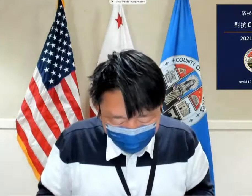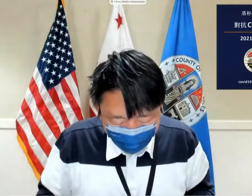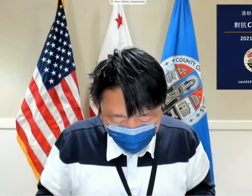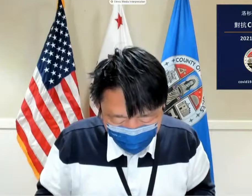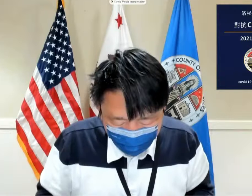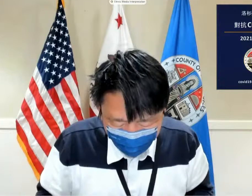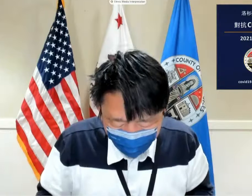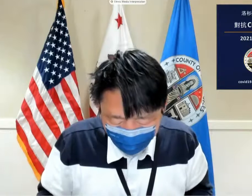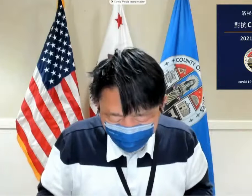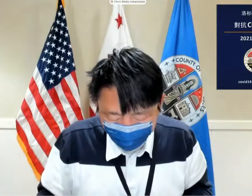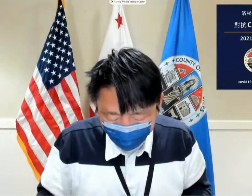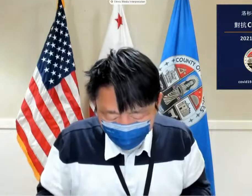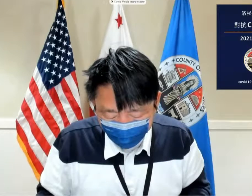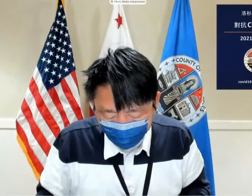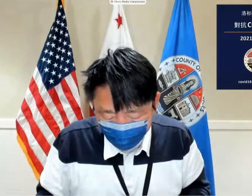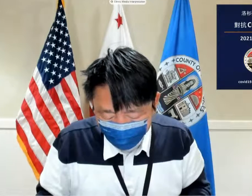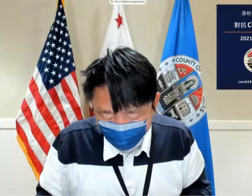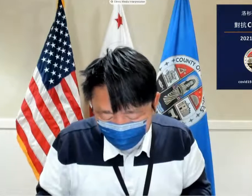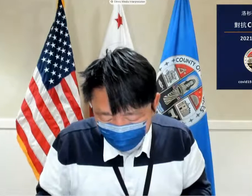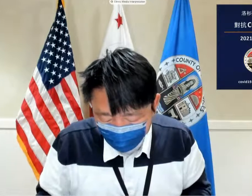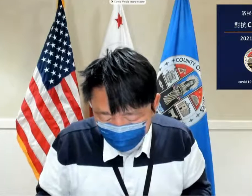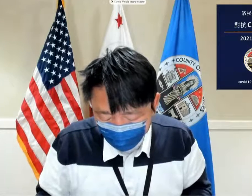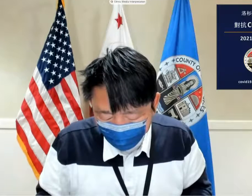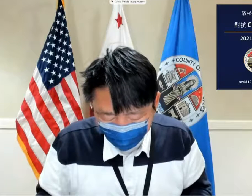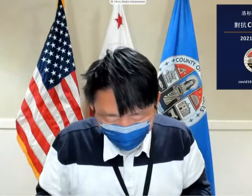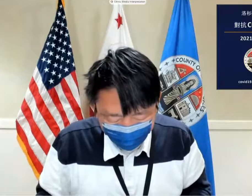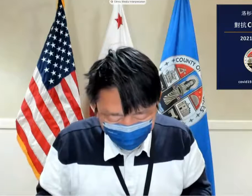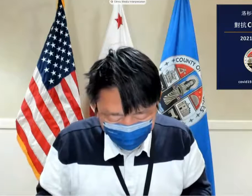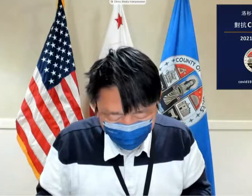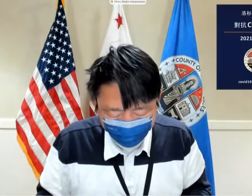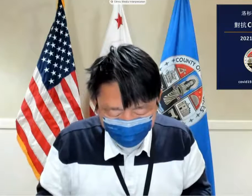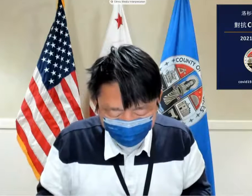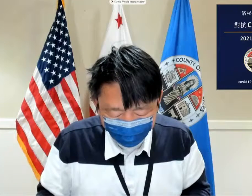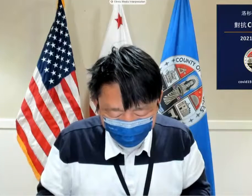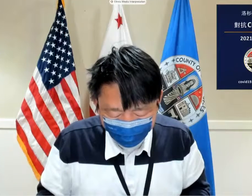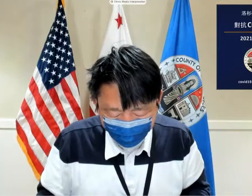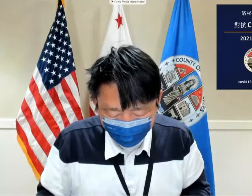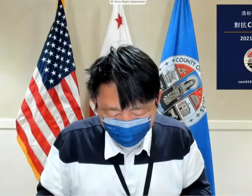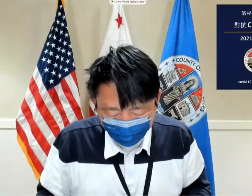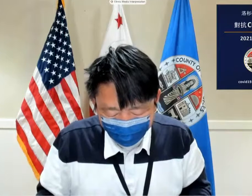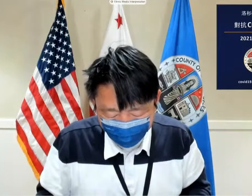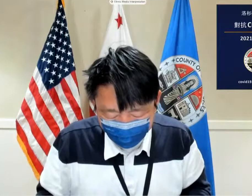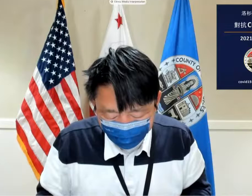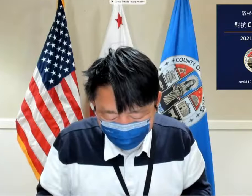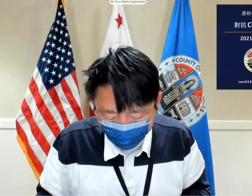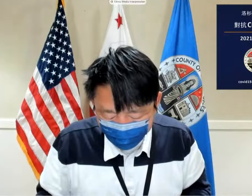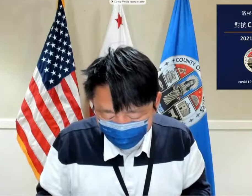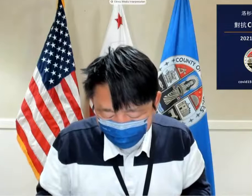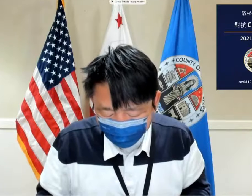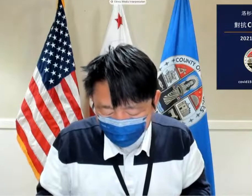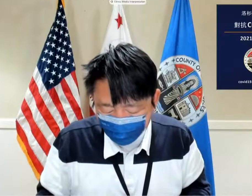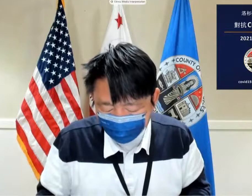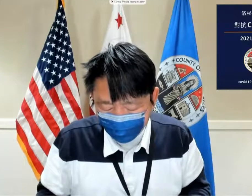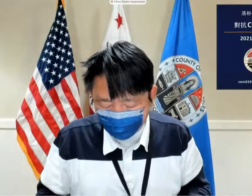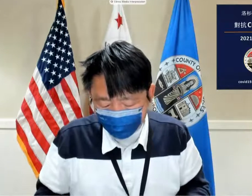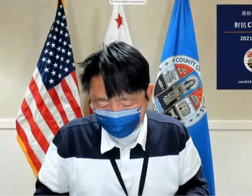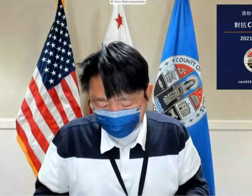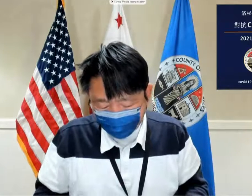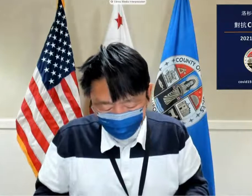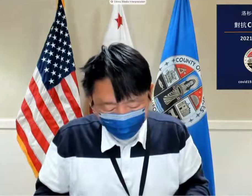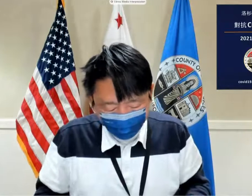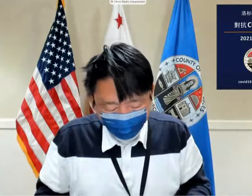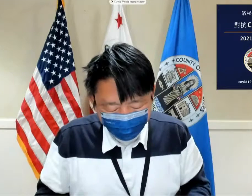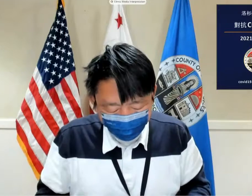对受灾严重区域、对低接种区域和缺少交通的地区，这些移动接种点至关重